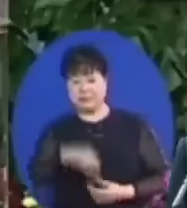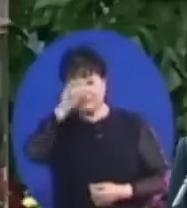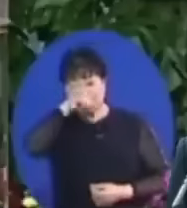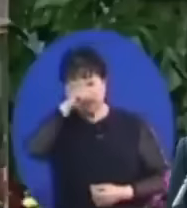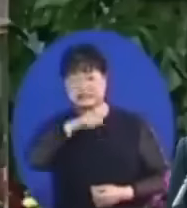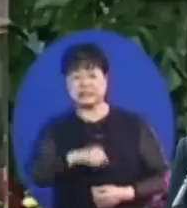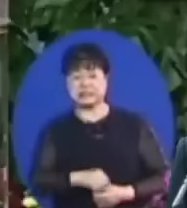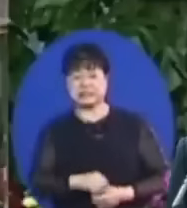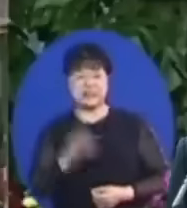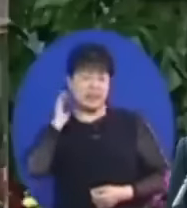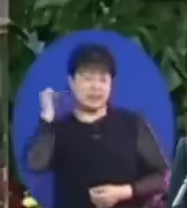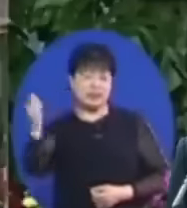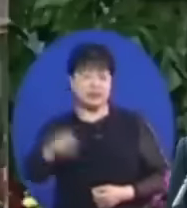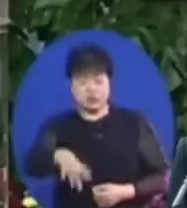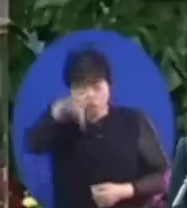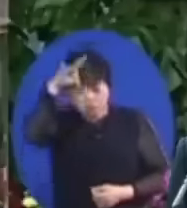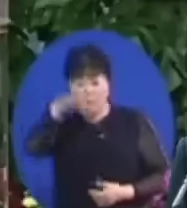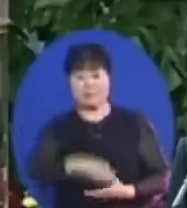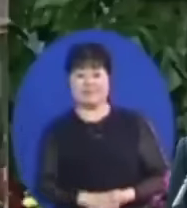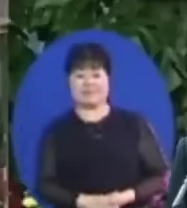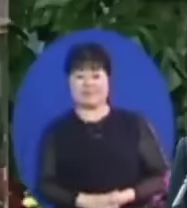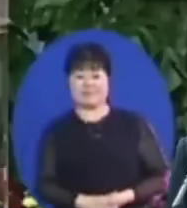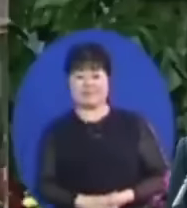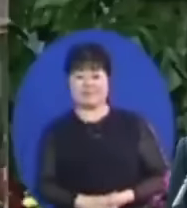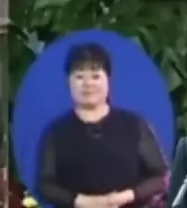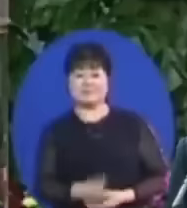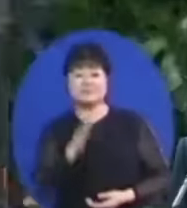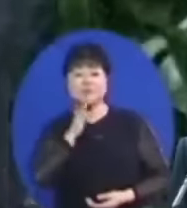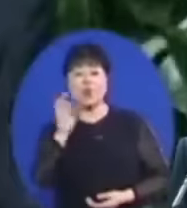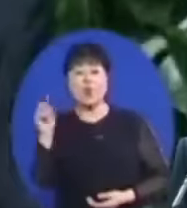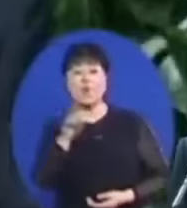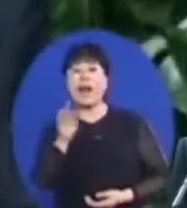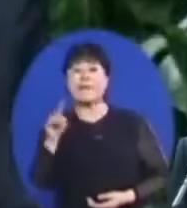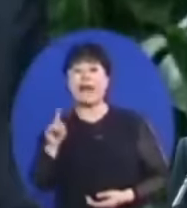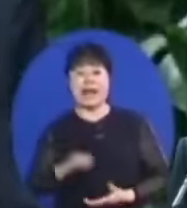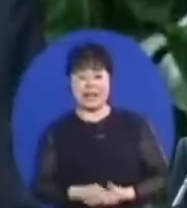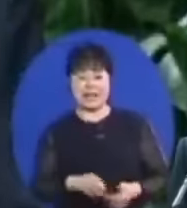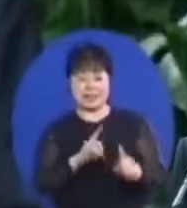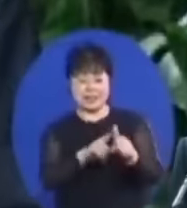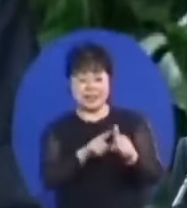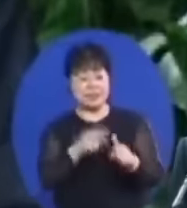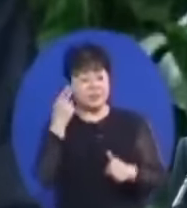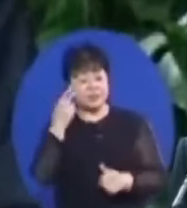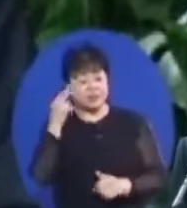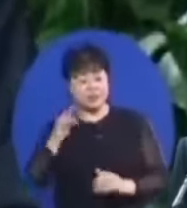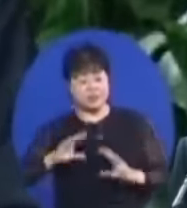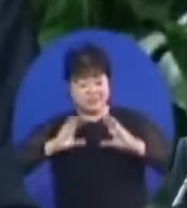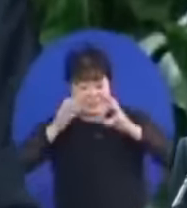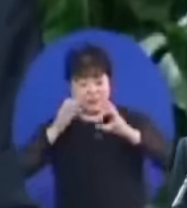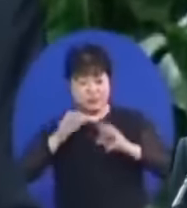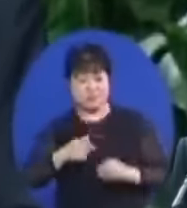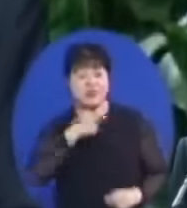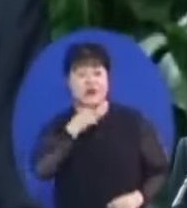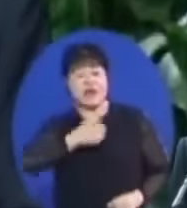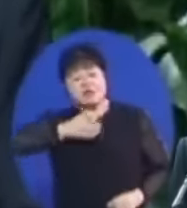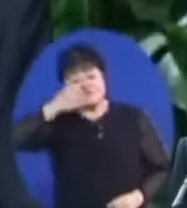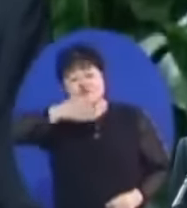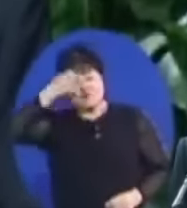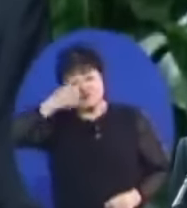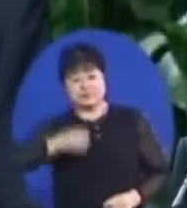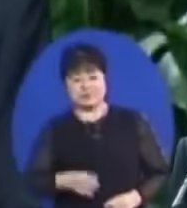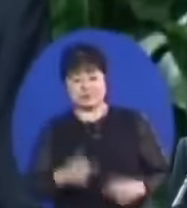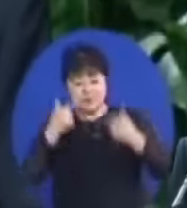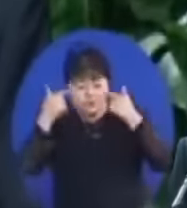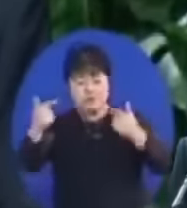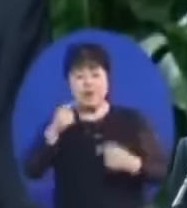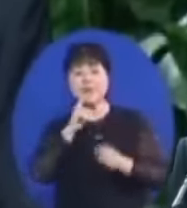흑인으로서 미국 대통령이 되는 역사가 없지 않습니까? 그럼에도 불구하고 오바마는 미국 대통령이 되겠다는 꿈을